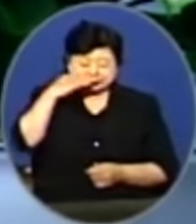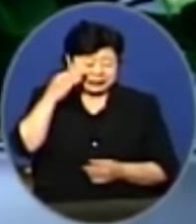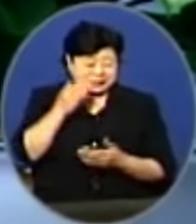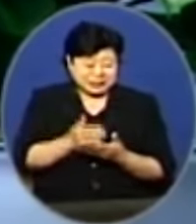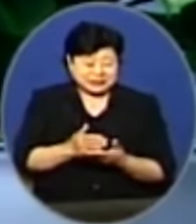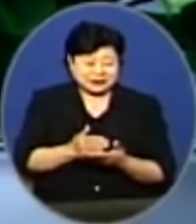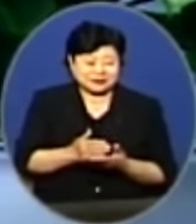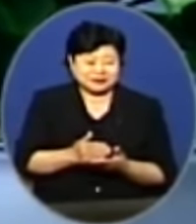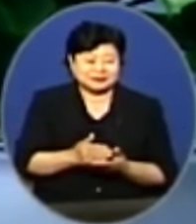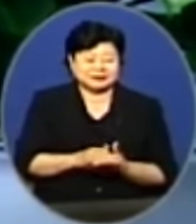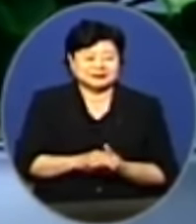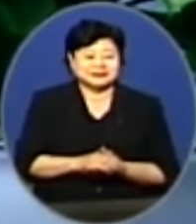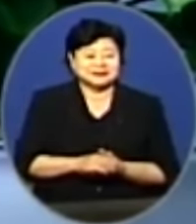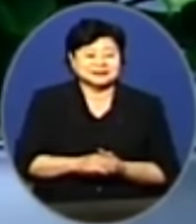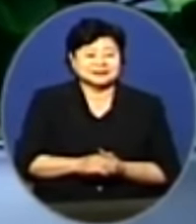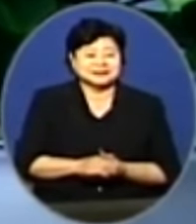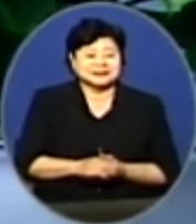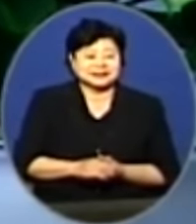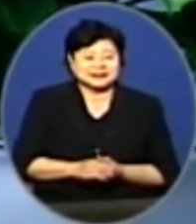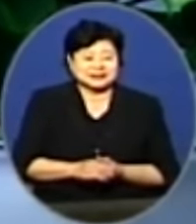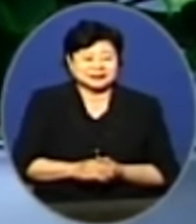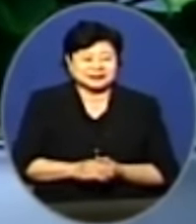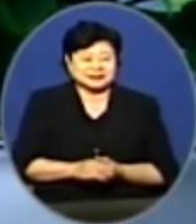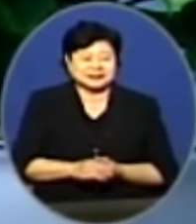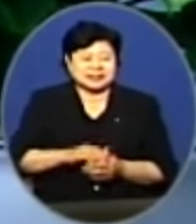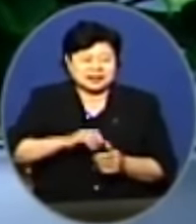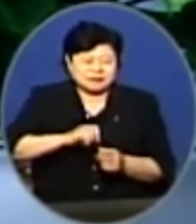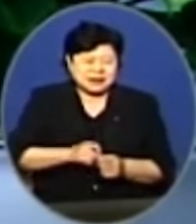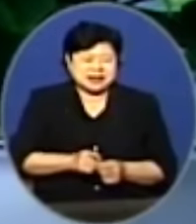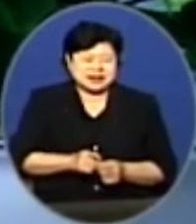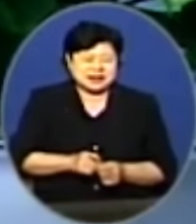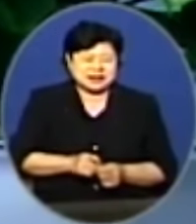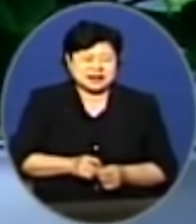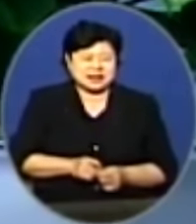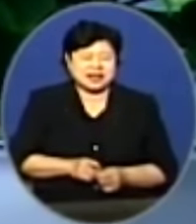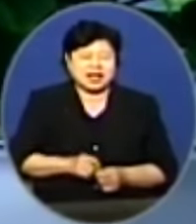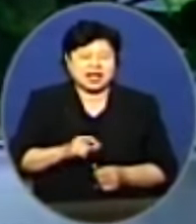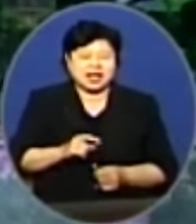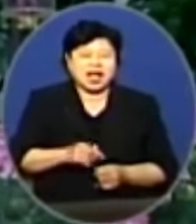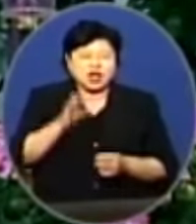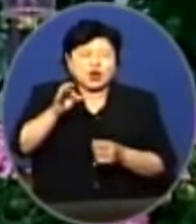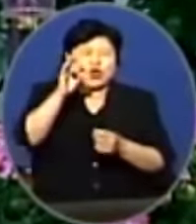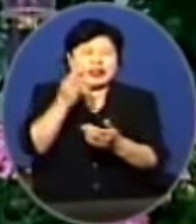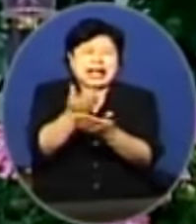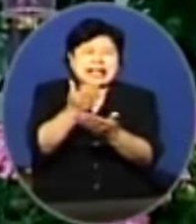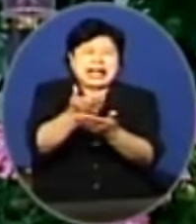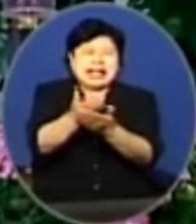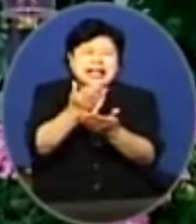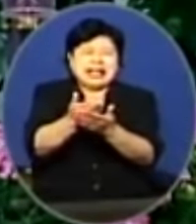하지 말고 아예 그냥 땡깡을 부리면서 기도를 하면 응답해 주시겠다는 것입니다.